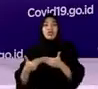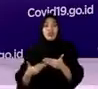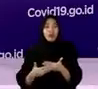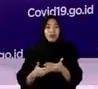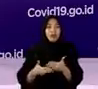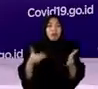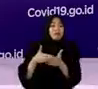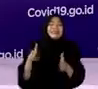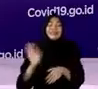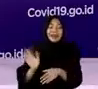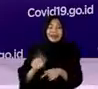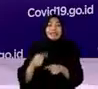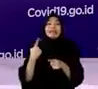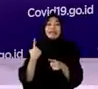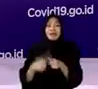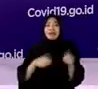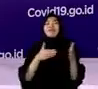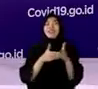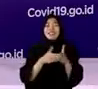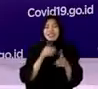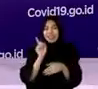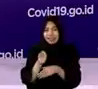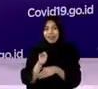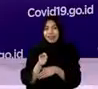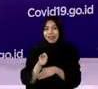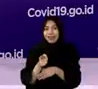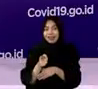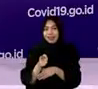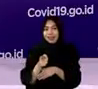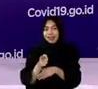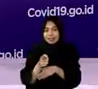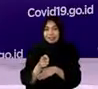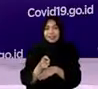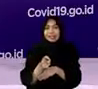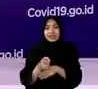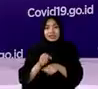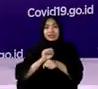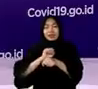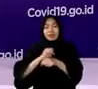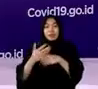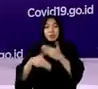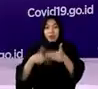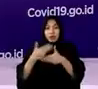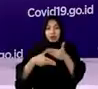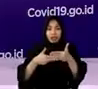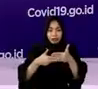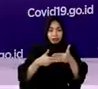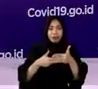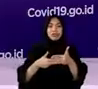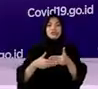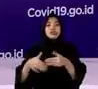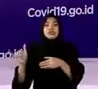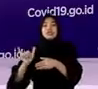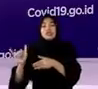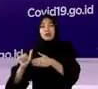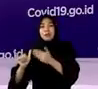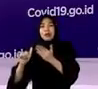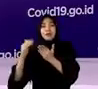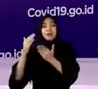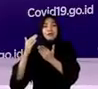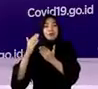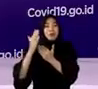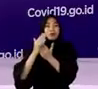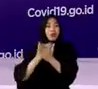yang terkendali. Tapi ingat, produktivitas dalam masa pandemi harus sejalan dengan penerapan